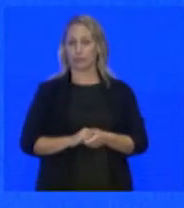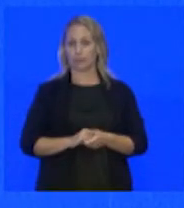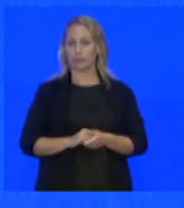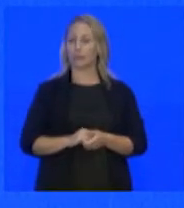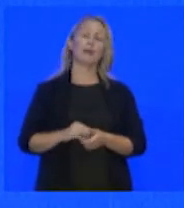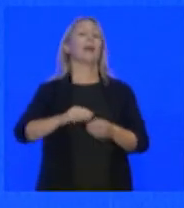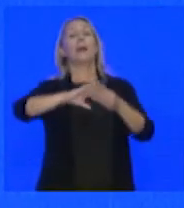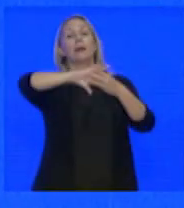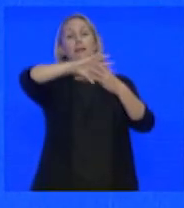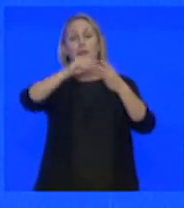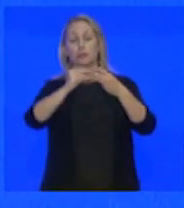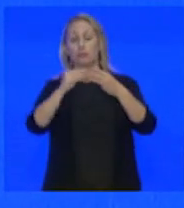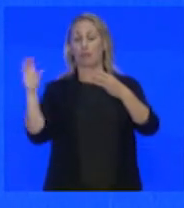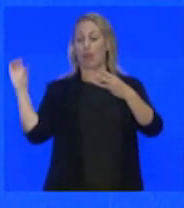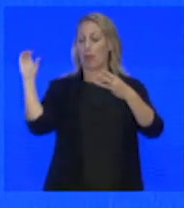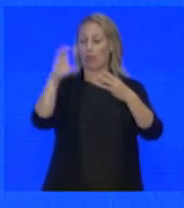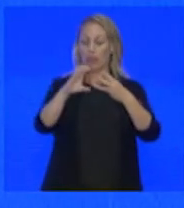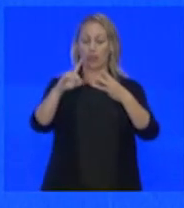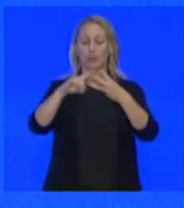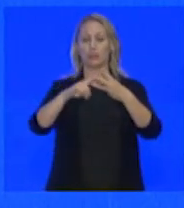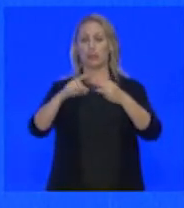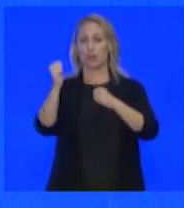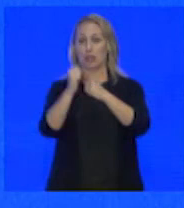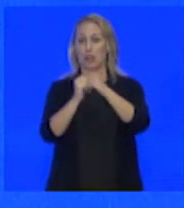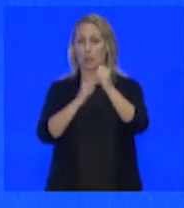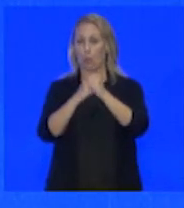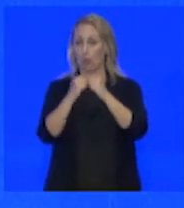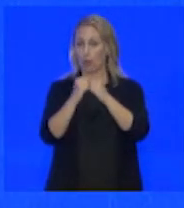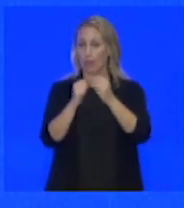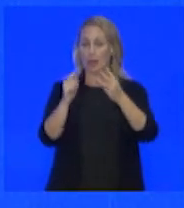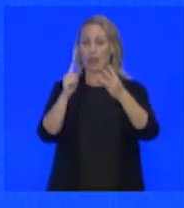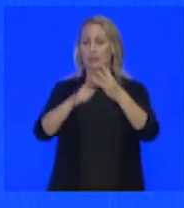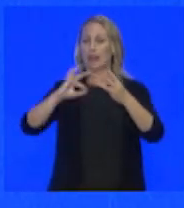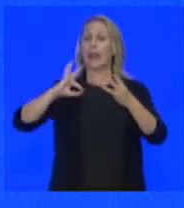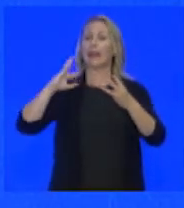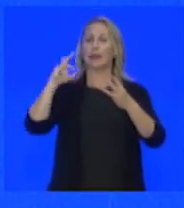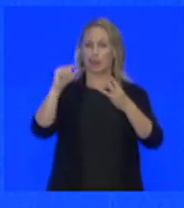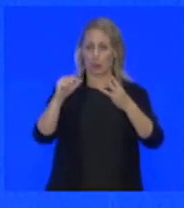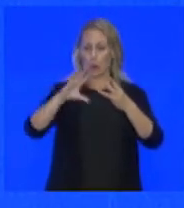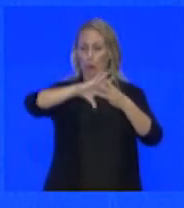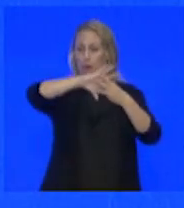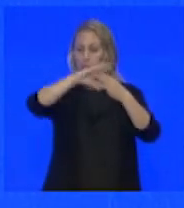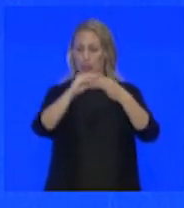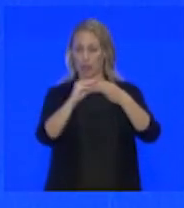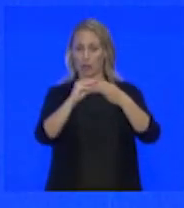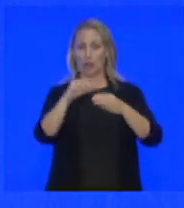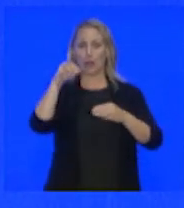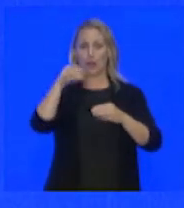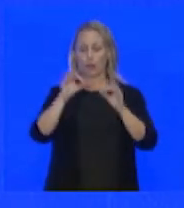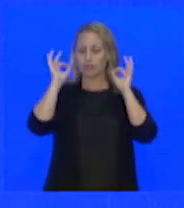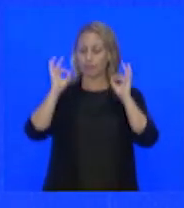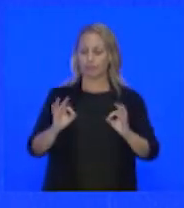τρίπτυχο, επενδύσεις, υποδομές, καθημερινότητα, ορίζει την εφαρμογή του.